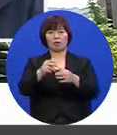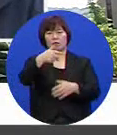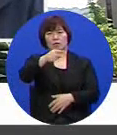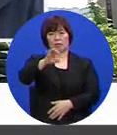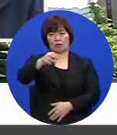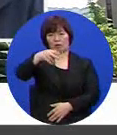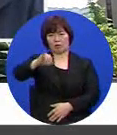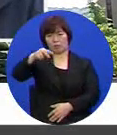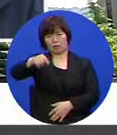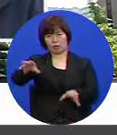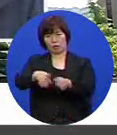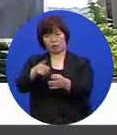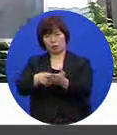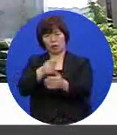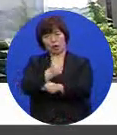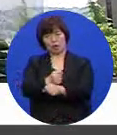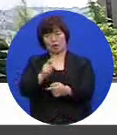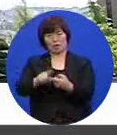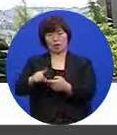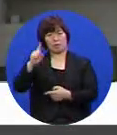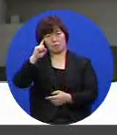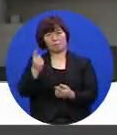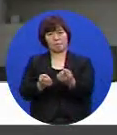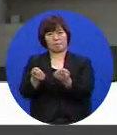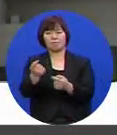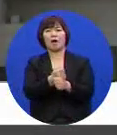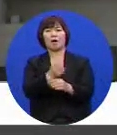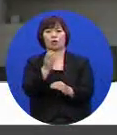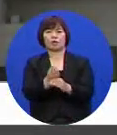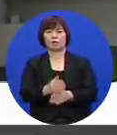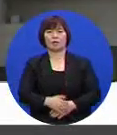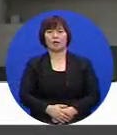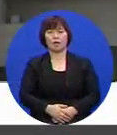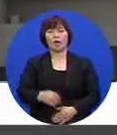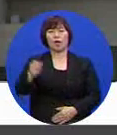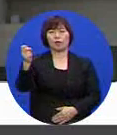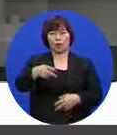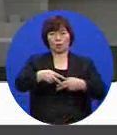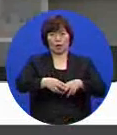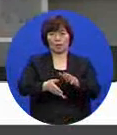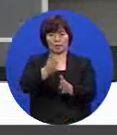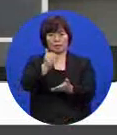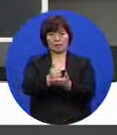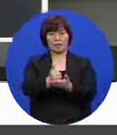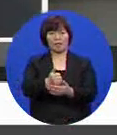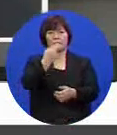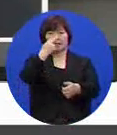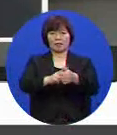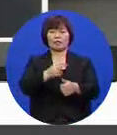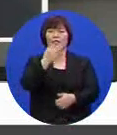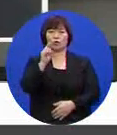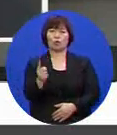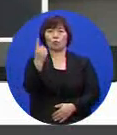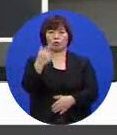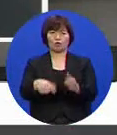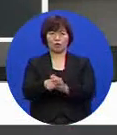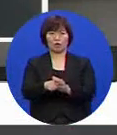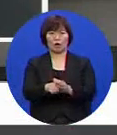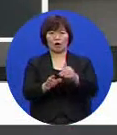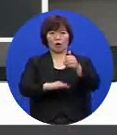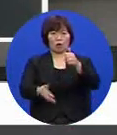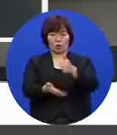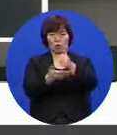정진숙 사무처장 등을 놓고 출마 가능성을 타진하고 있습니다. 또 남원시장 선거의 승리 가능성을 높이기 위해